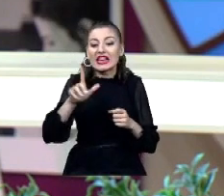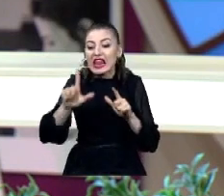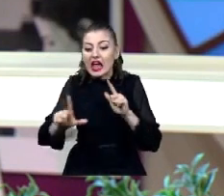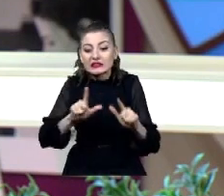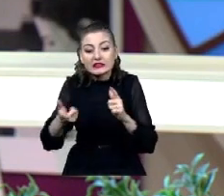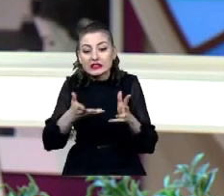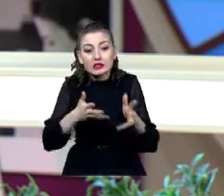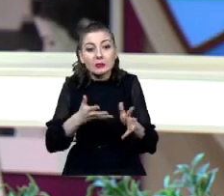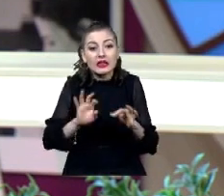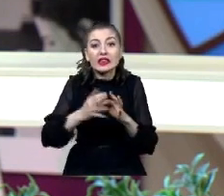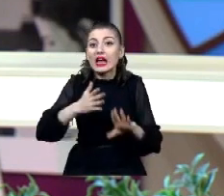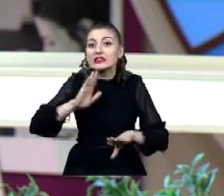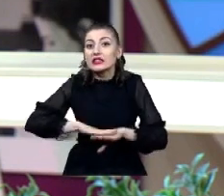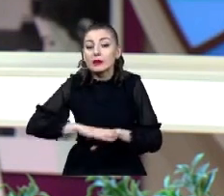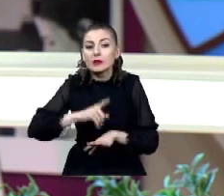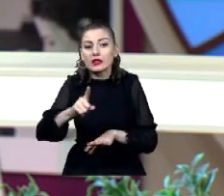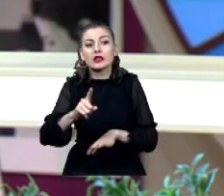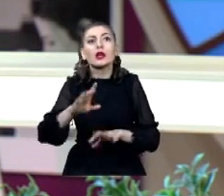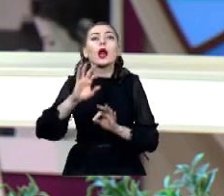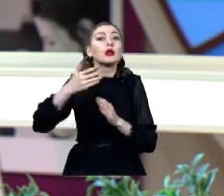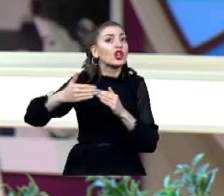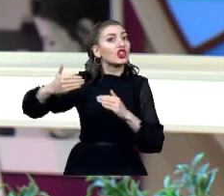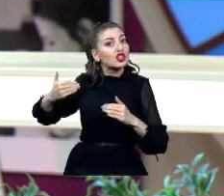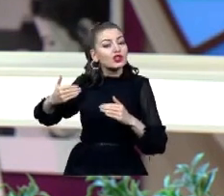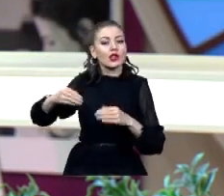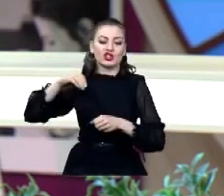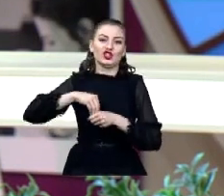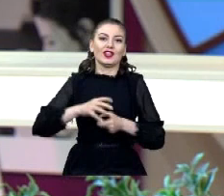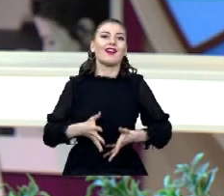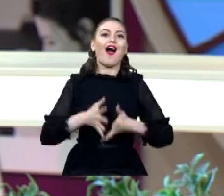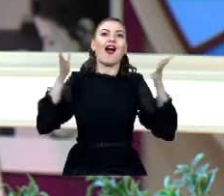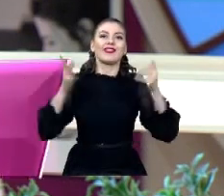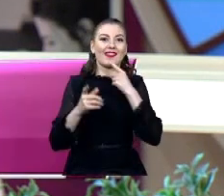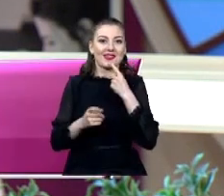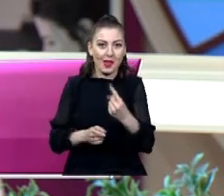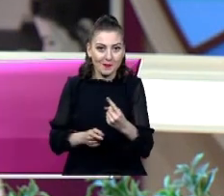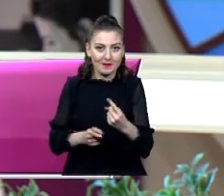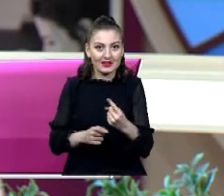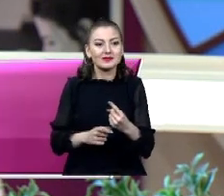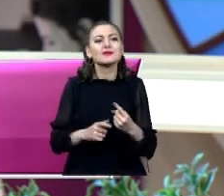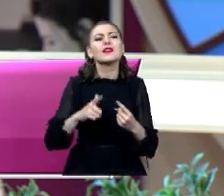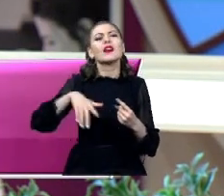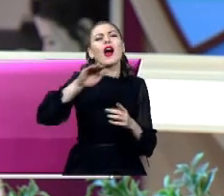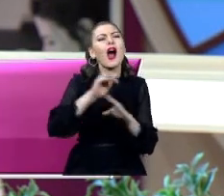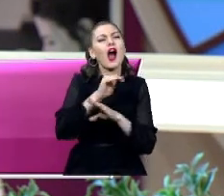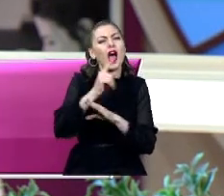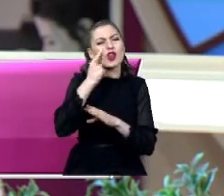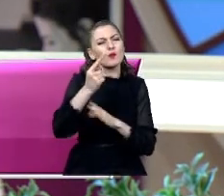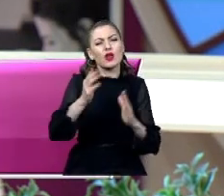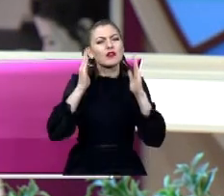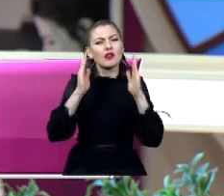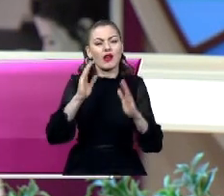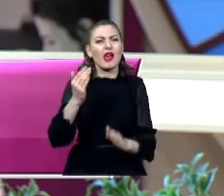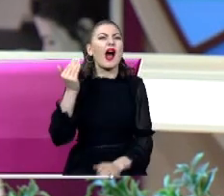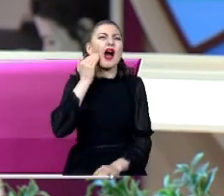bu bir nasihat sayılırdı. İşten değil dişten artar. Ben hayatım boyunca